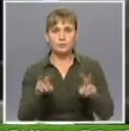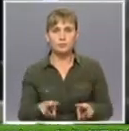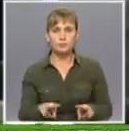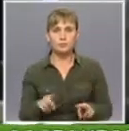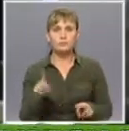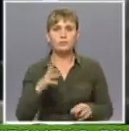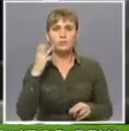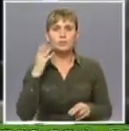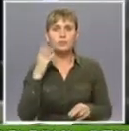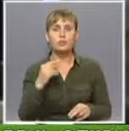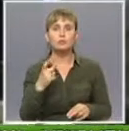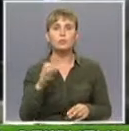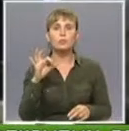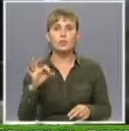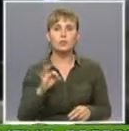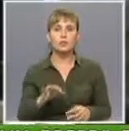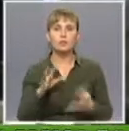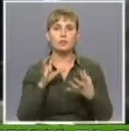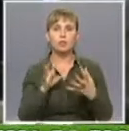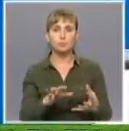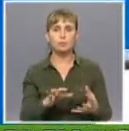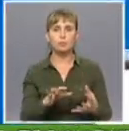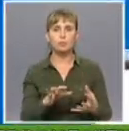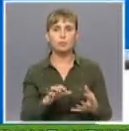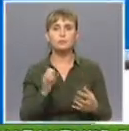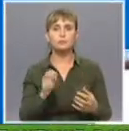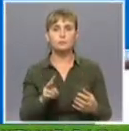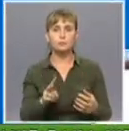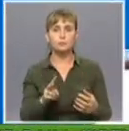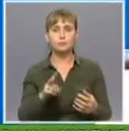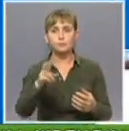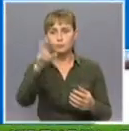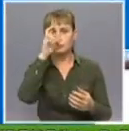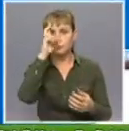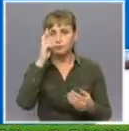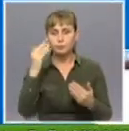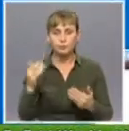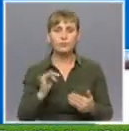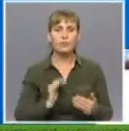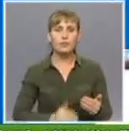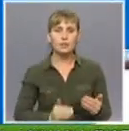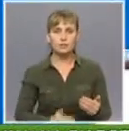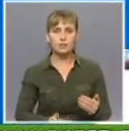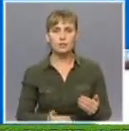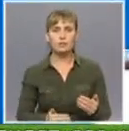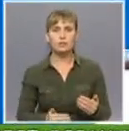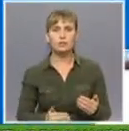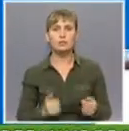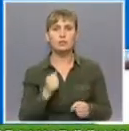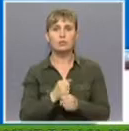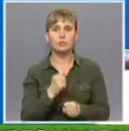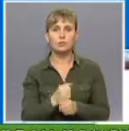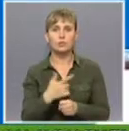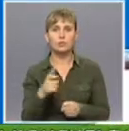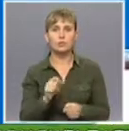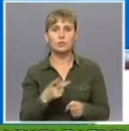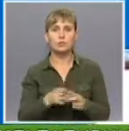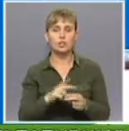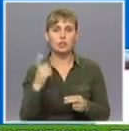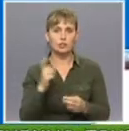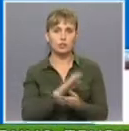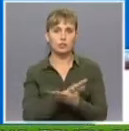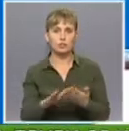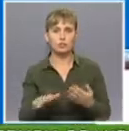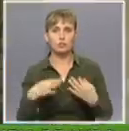чтобы в Алмате 100% автобусов, как муниципальной собственности, так и частной, работали на газе на экологически